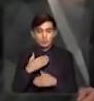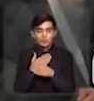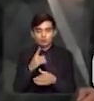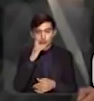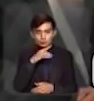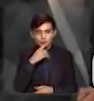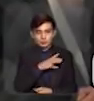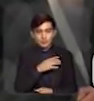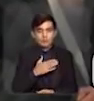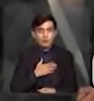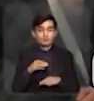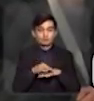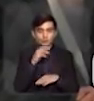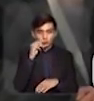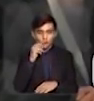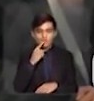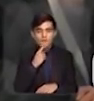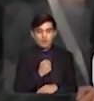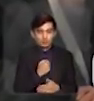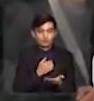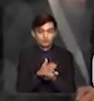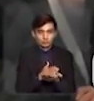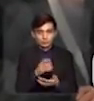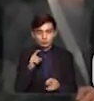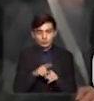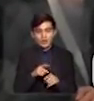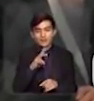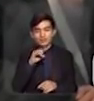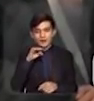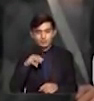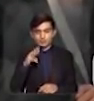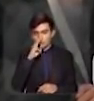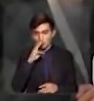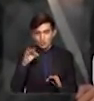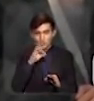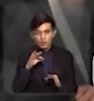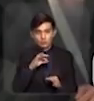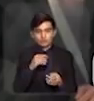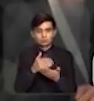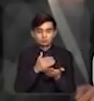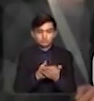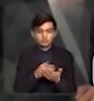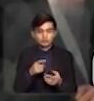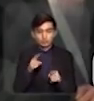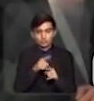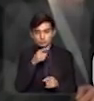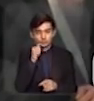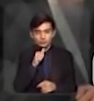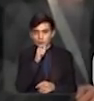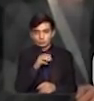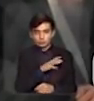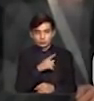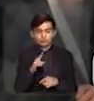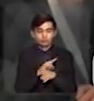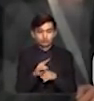су іші. Сіздер найым жиляны доход ретін, доходтыққа тықынына көрсетпеліндер дегенде сонда жалған ақпарата